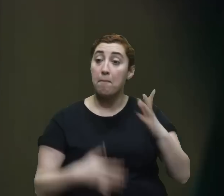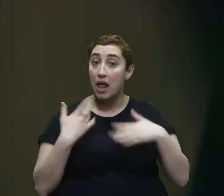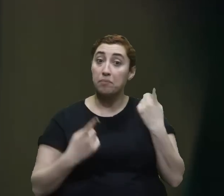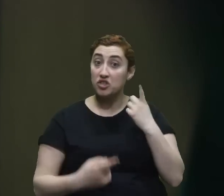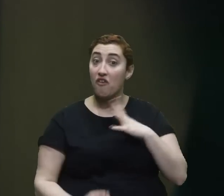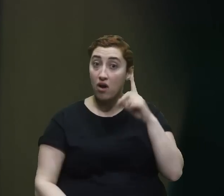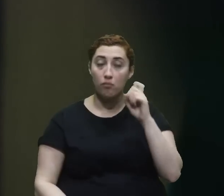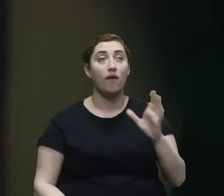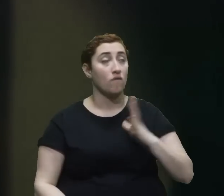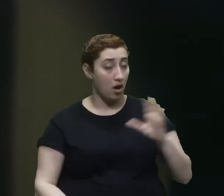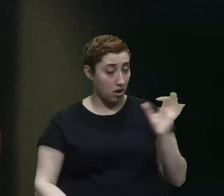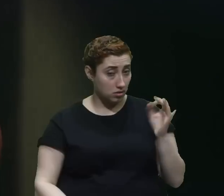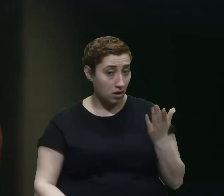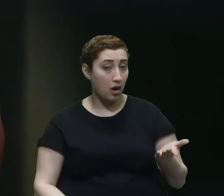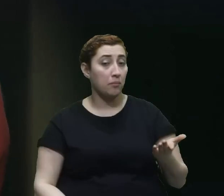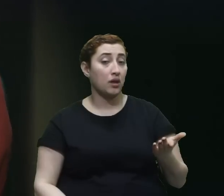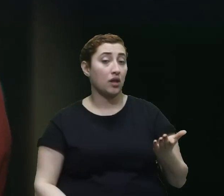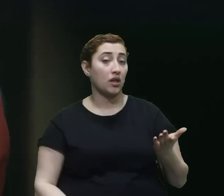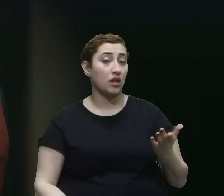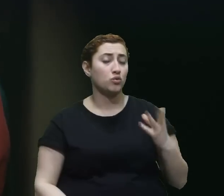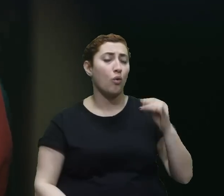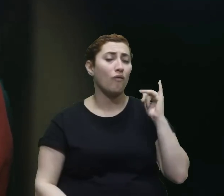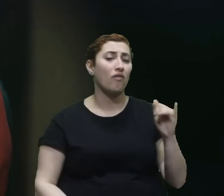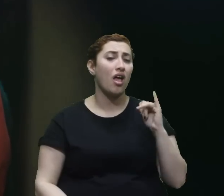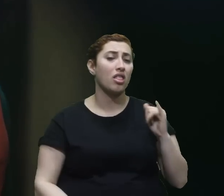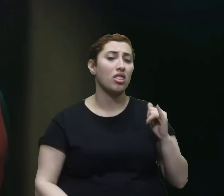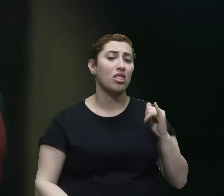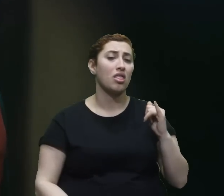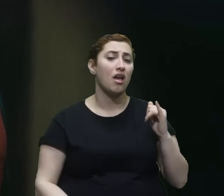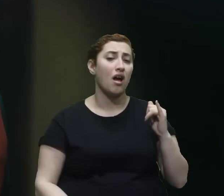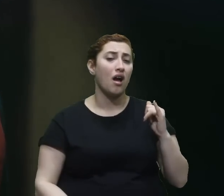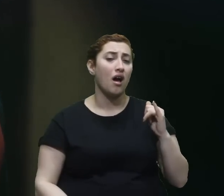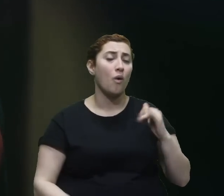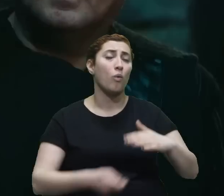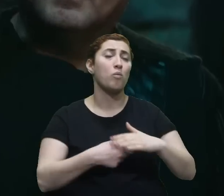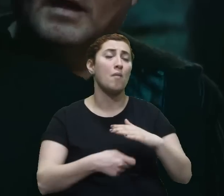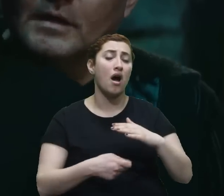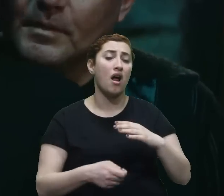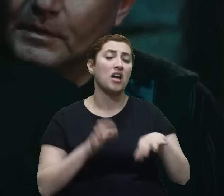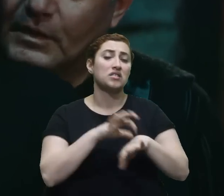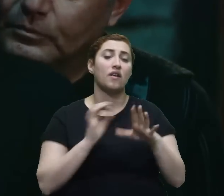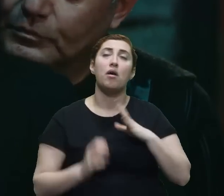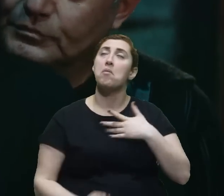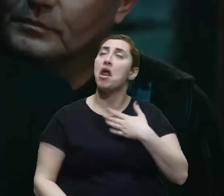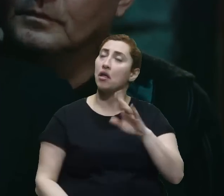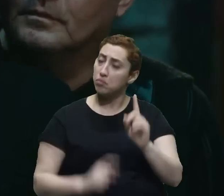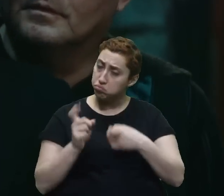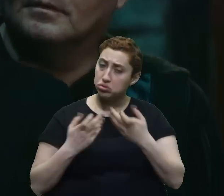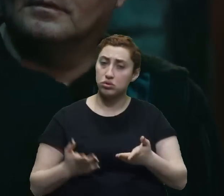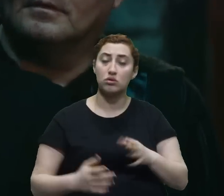Bekir ağa? Olmaz mı? Fena bir müftezel, kumar. Merak etme Bekir ağa,